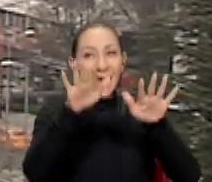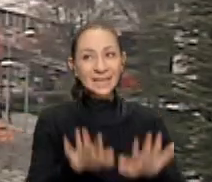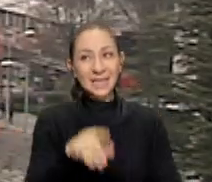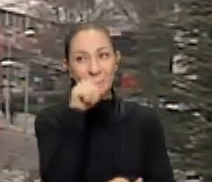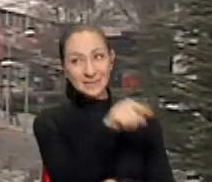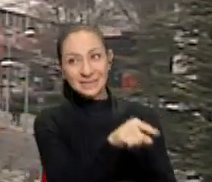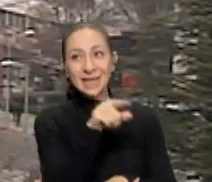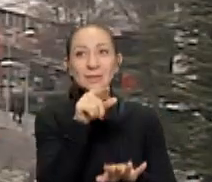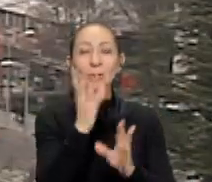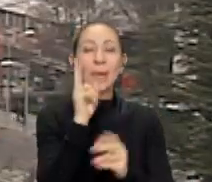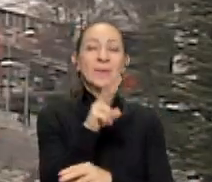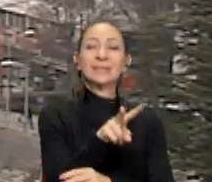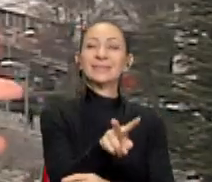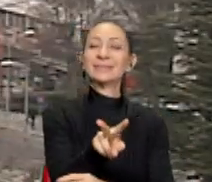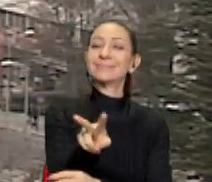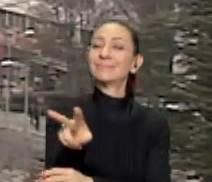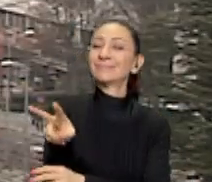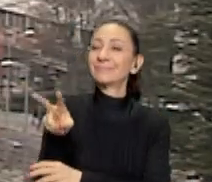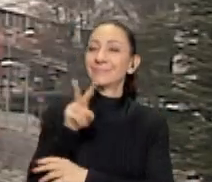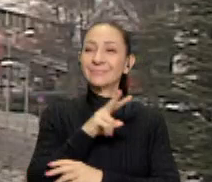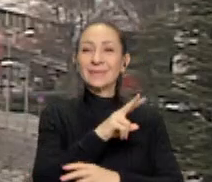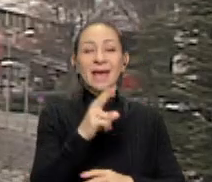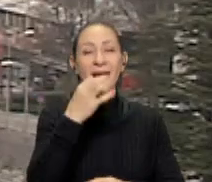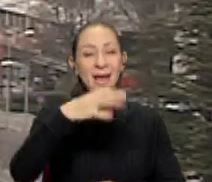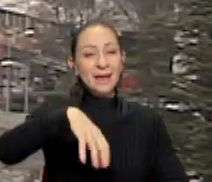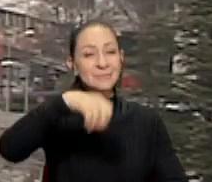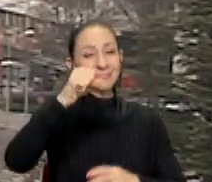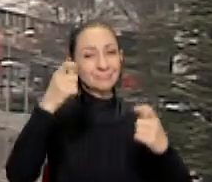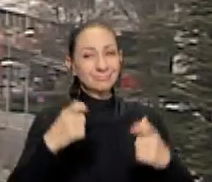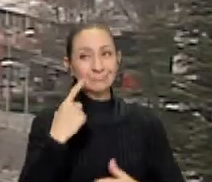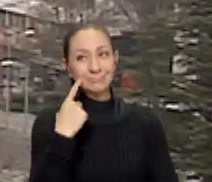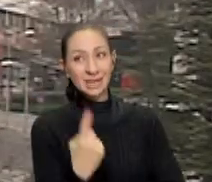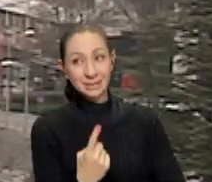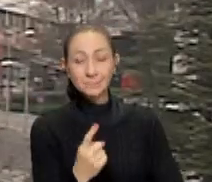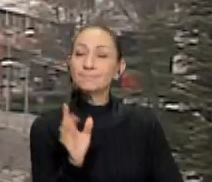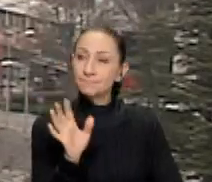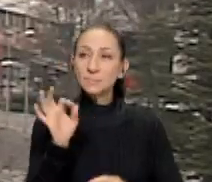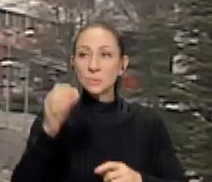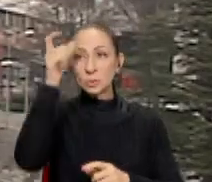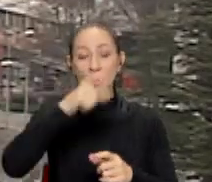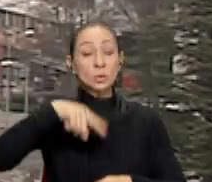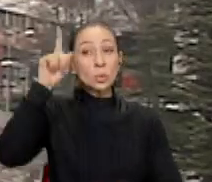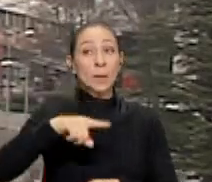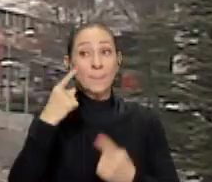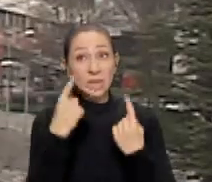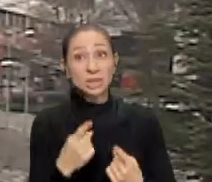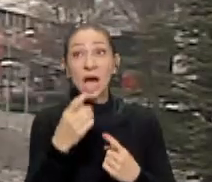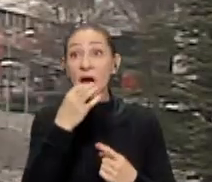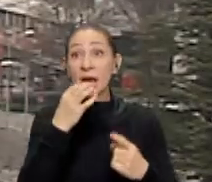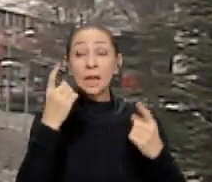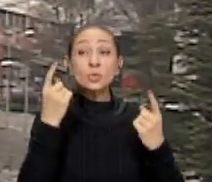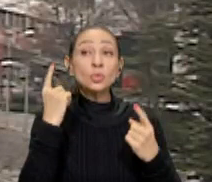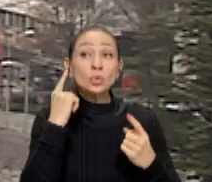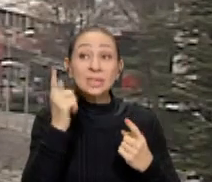Anıtkabir. Anıtkabir'den şöyle bir etrafa, başkente doğru baktık. Şimdi memleketin gündemine de geçeceğiz. Ankara